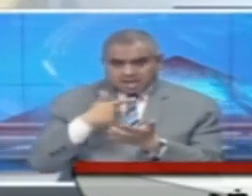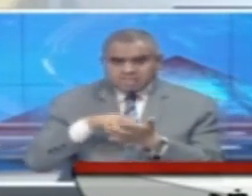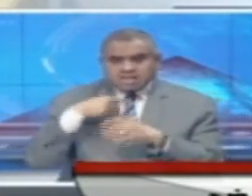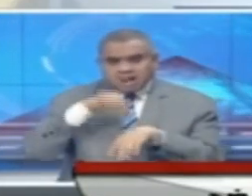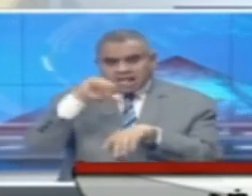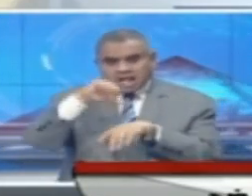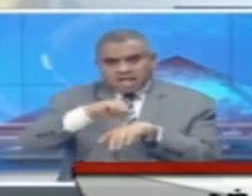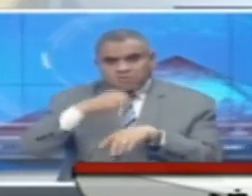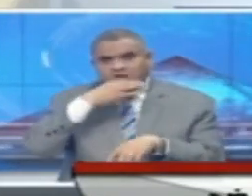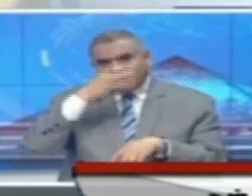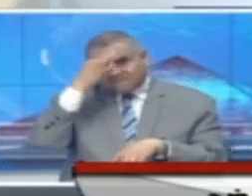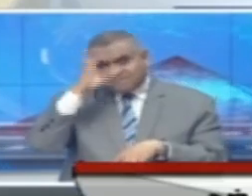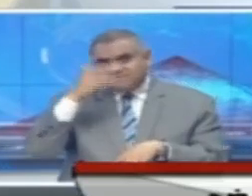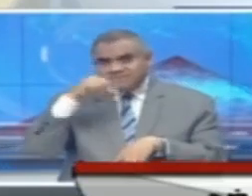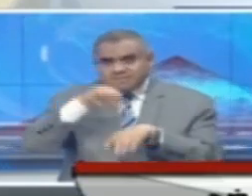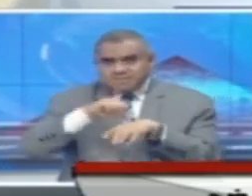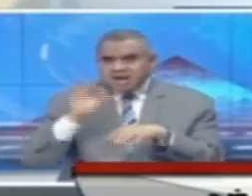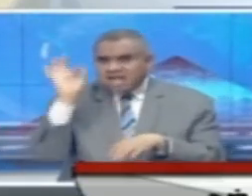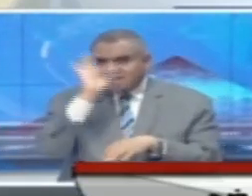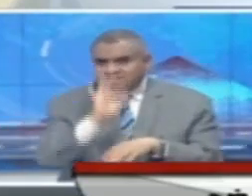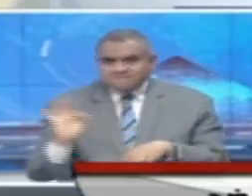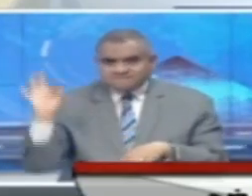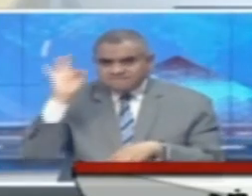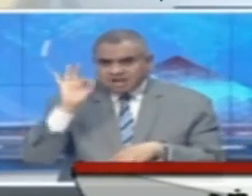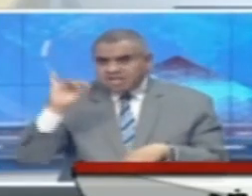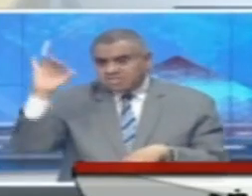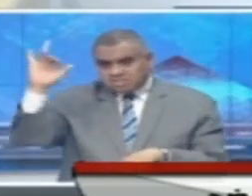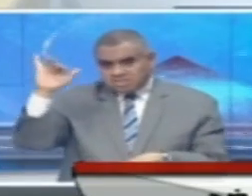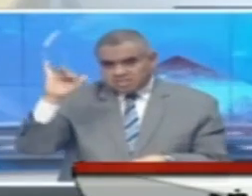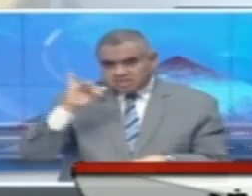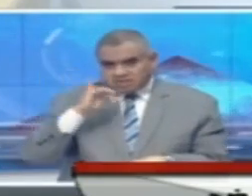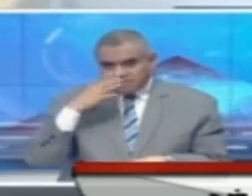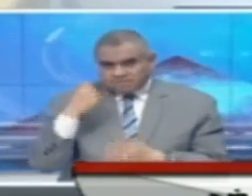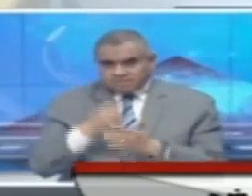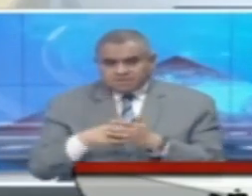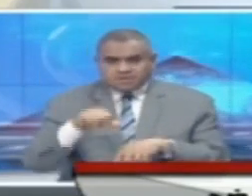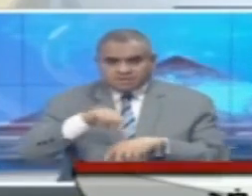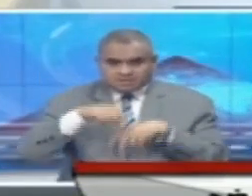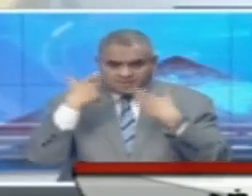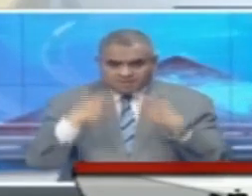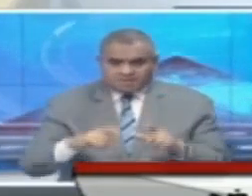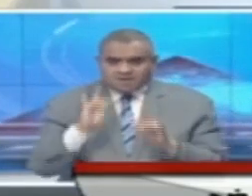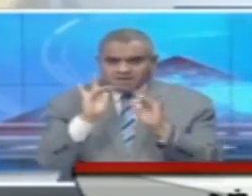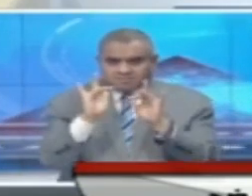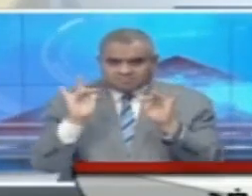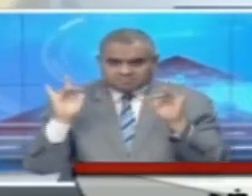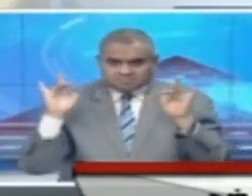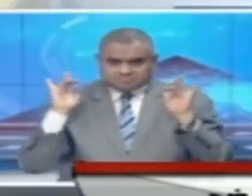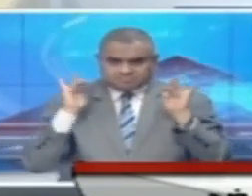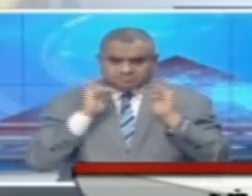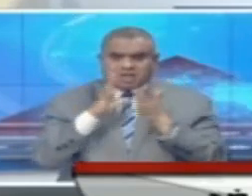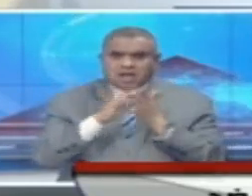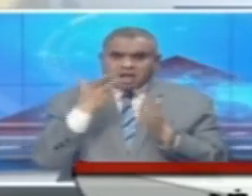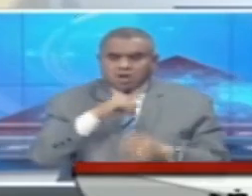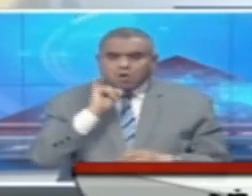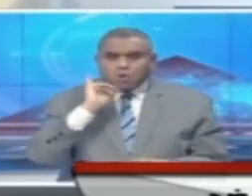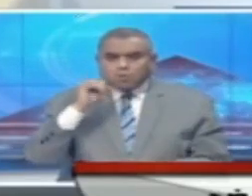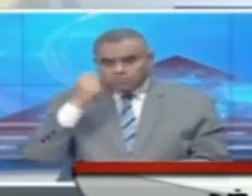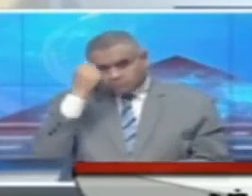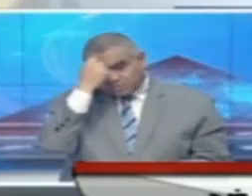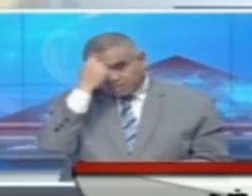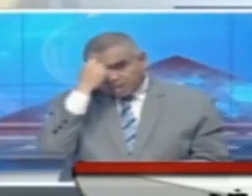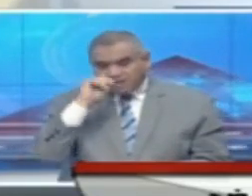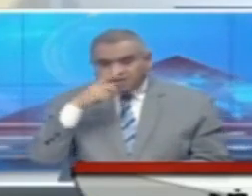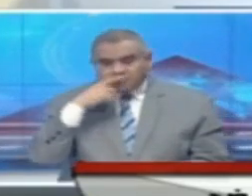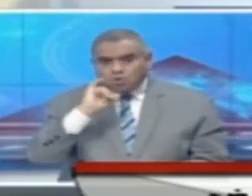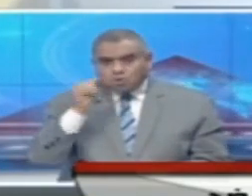إلى المركز، بيجي بنستقبله في ساحة الانتظار اللي بتقدر تستوعب 500 مواطن. ال 500 دول بيبقى